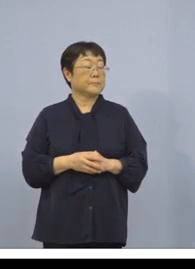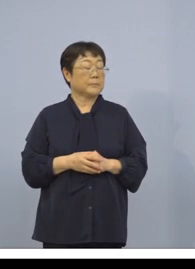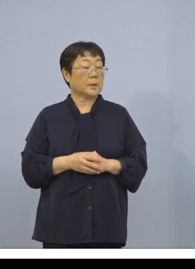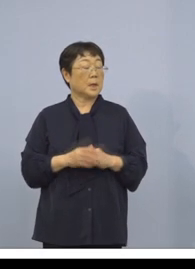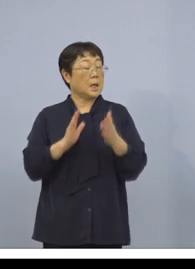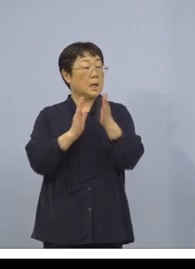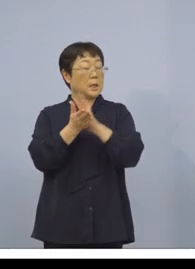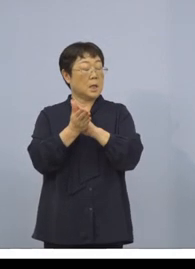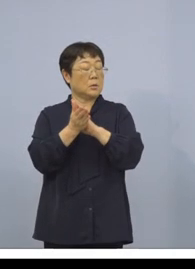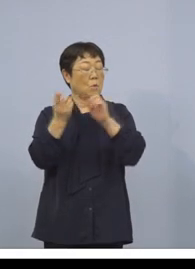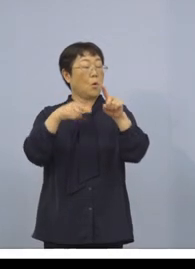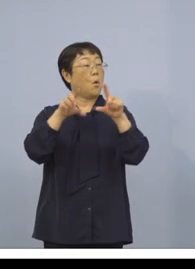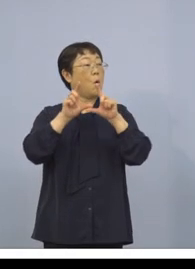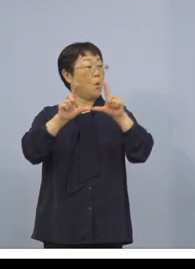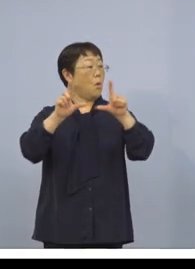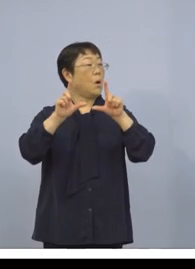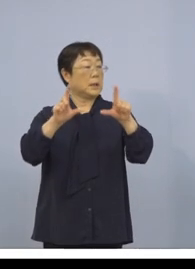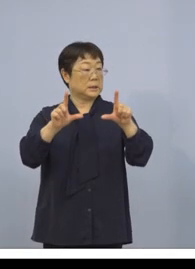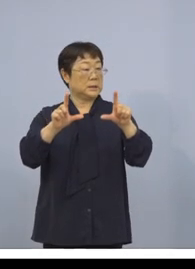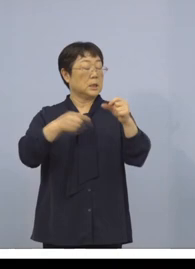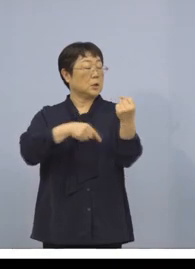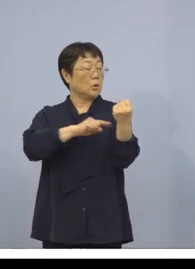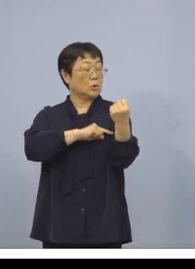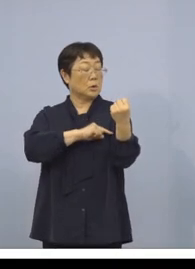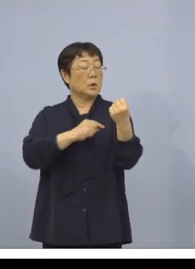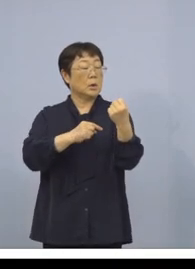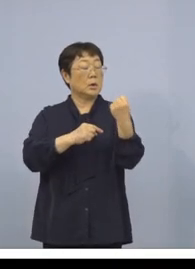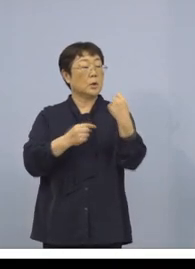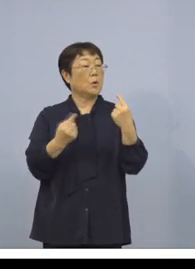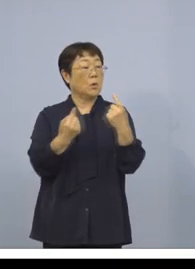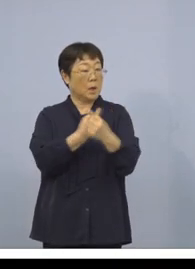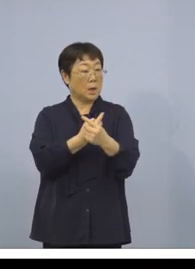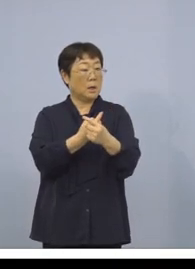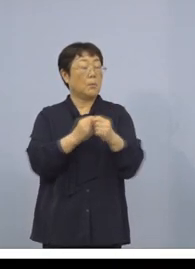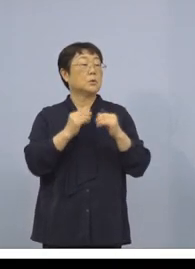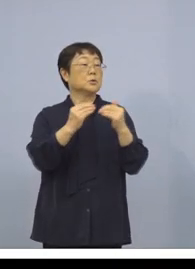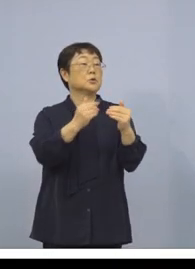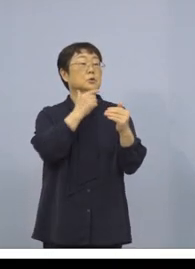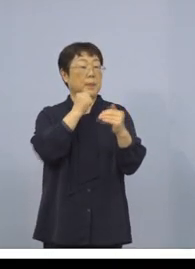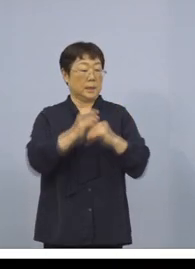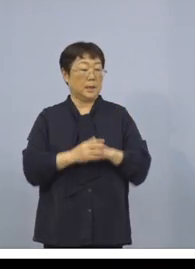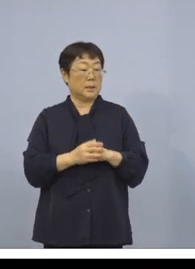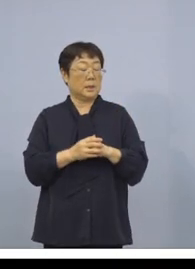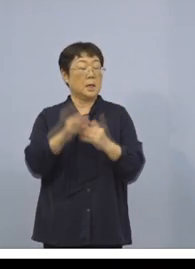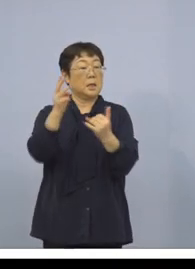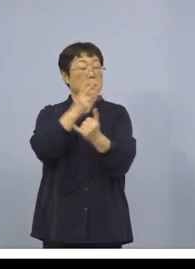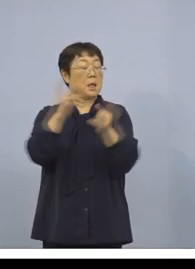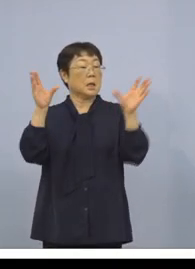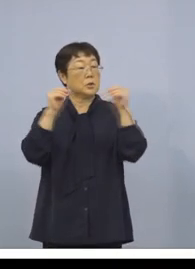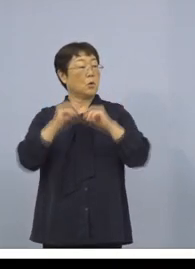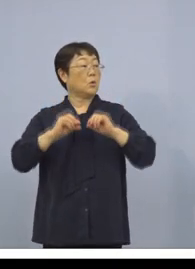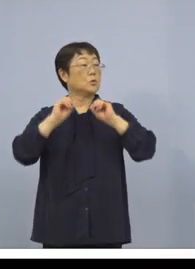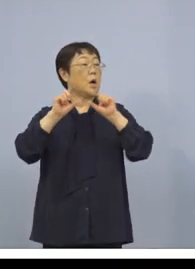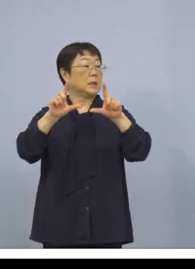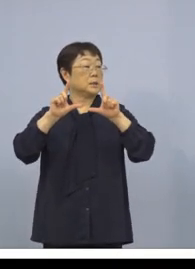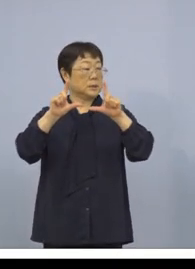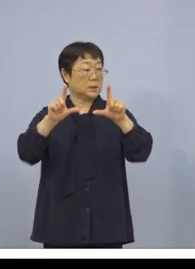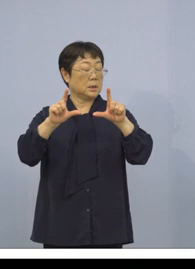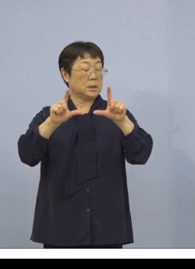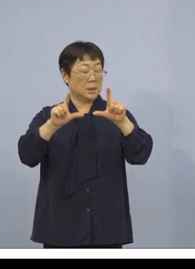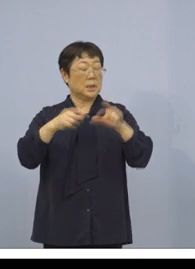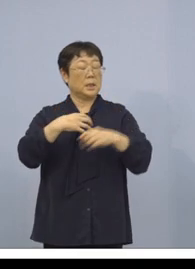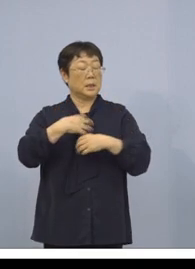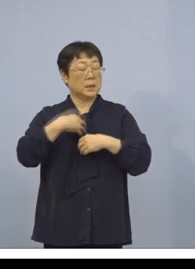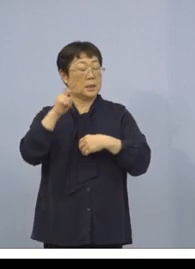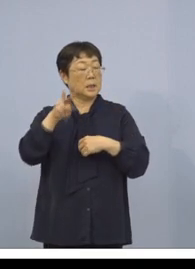県の広報発信力強化、こういったこともやっていきたいしですね、災害情報の発信、これは危機管理部